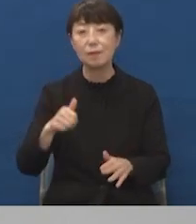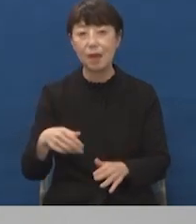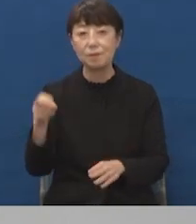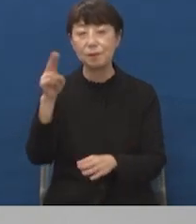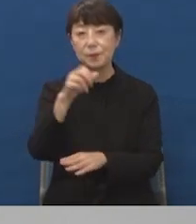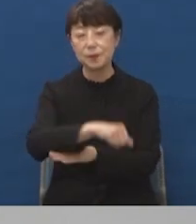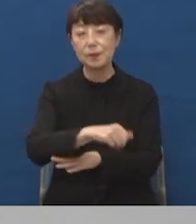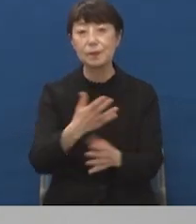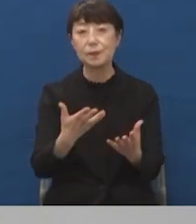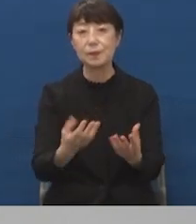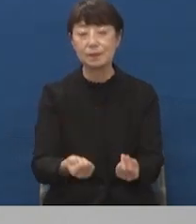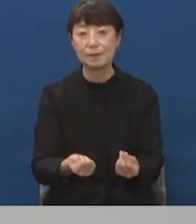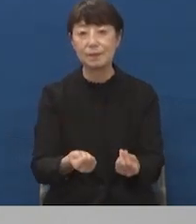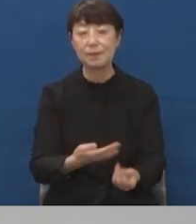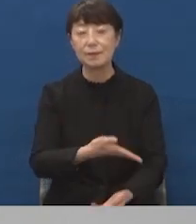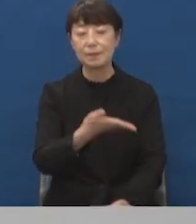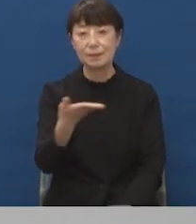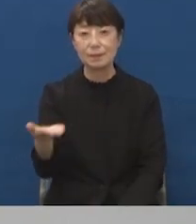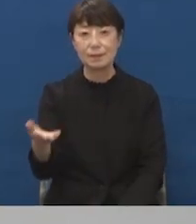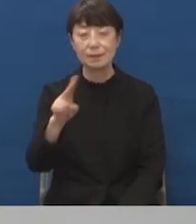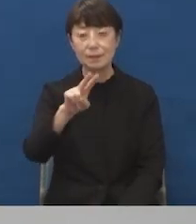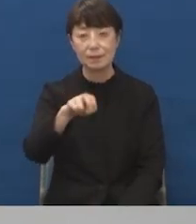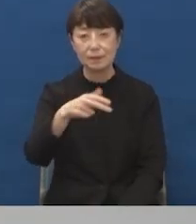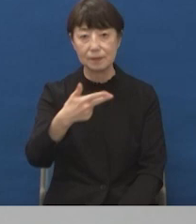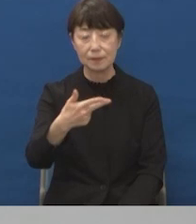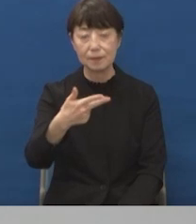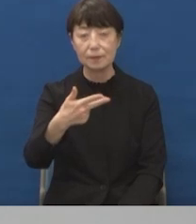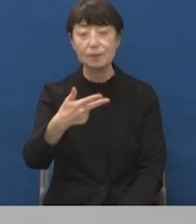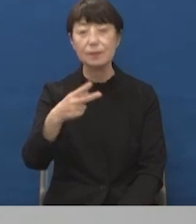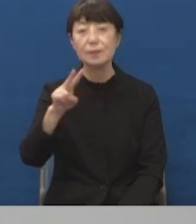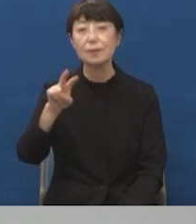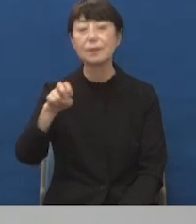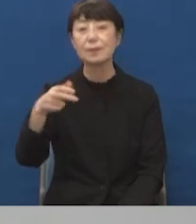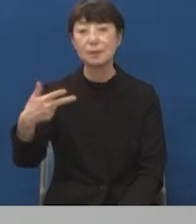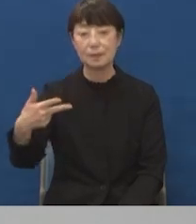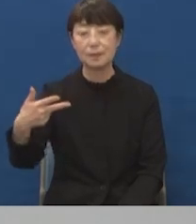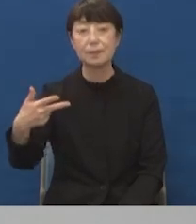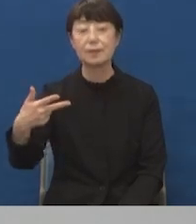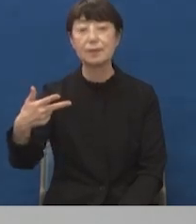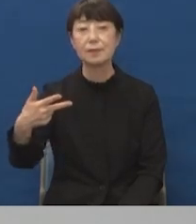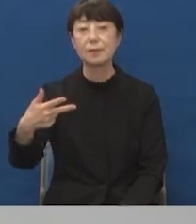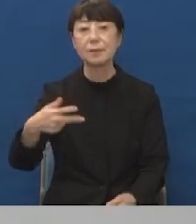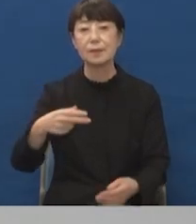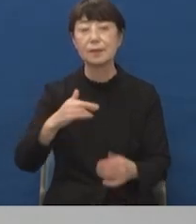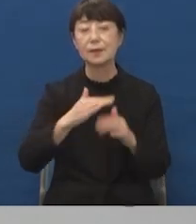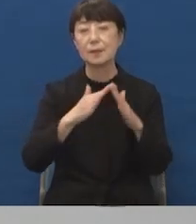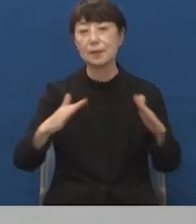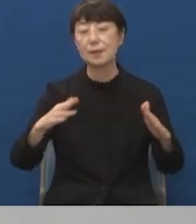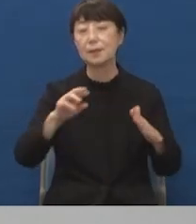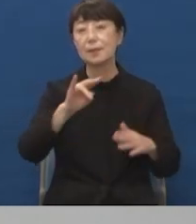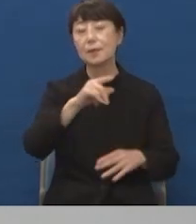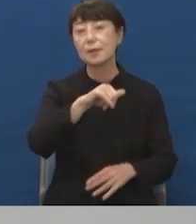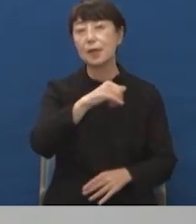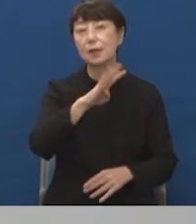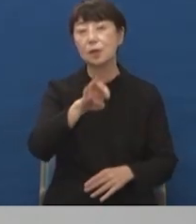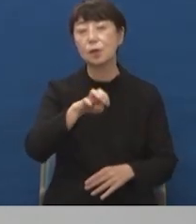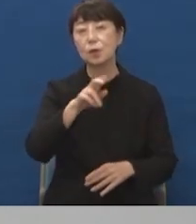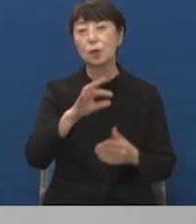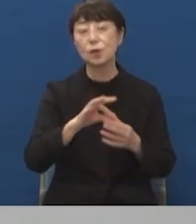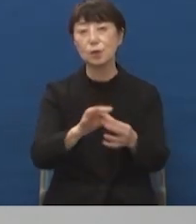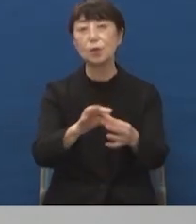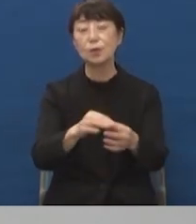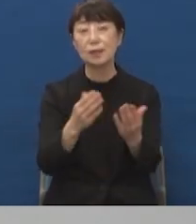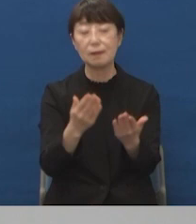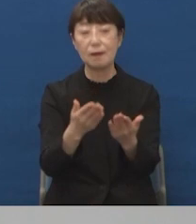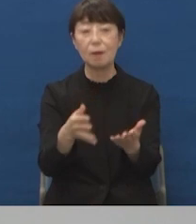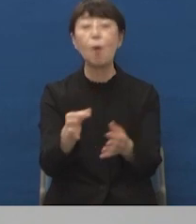ました。日程第26および日程第27、司会議第45号、持続的な学校